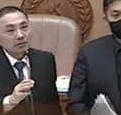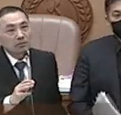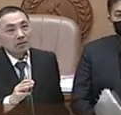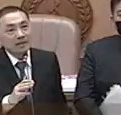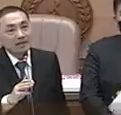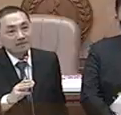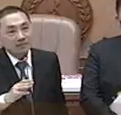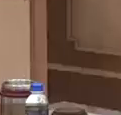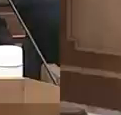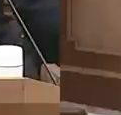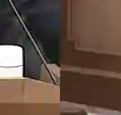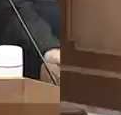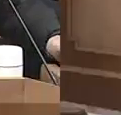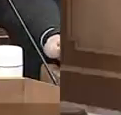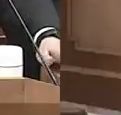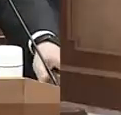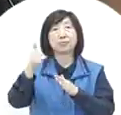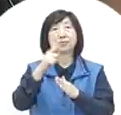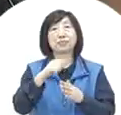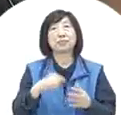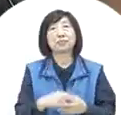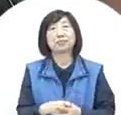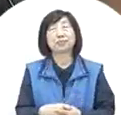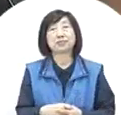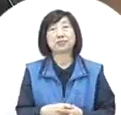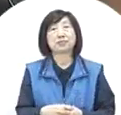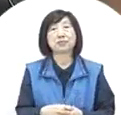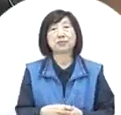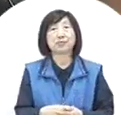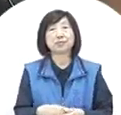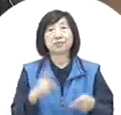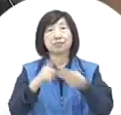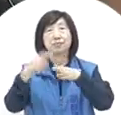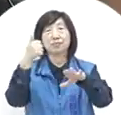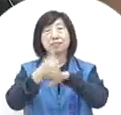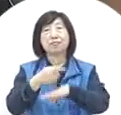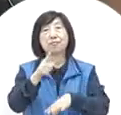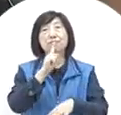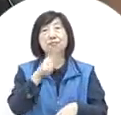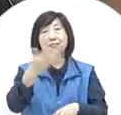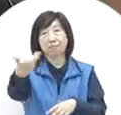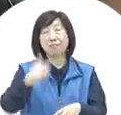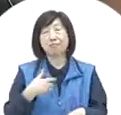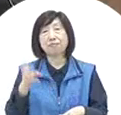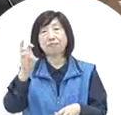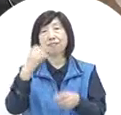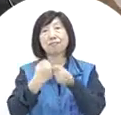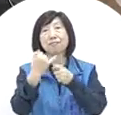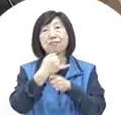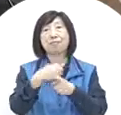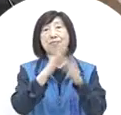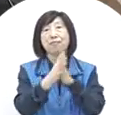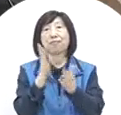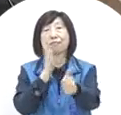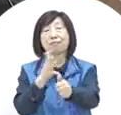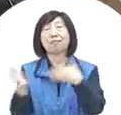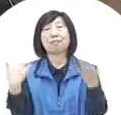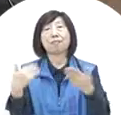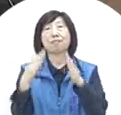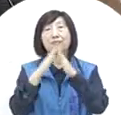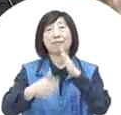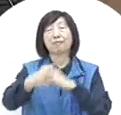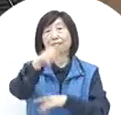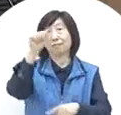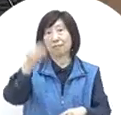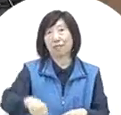对的，我可以感同家属的心情。 那个主席，你要还我30秒，我的问题很清楚。 OK 的，还你三十秒。 市长，你是否愿意承